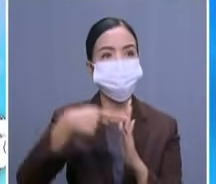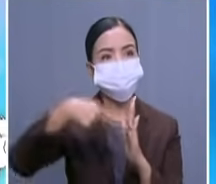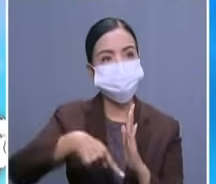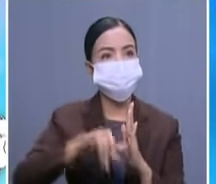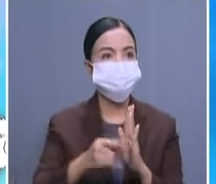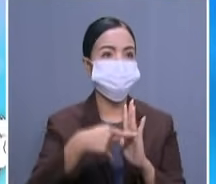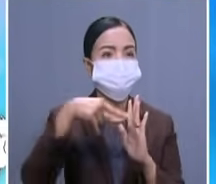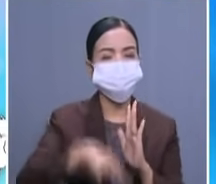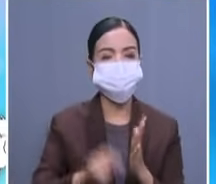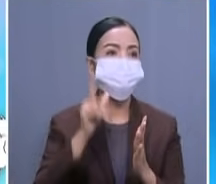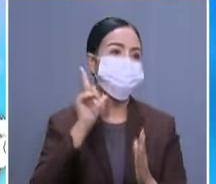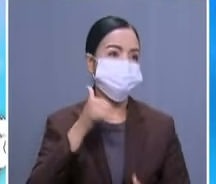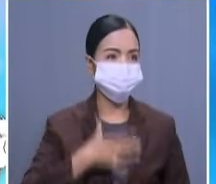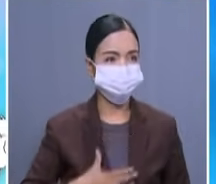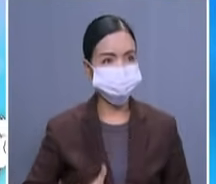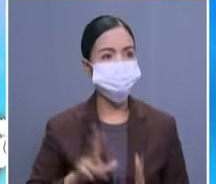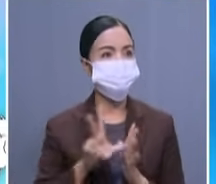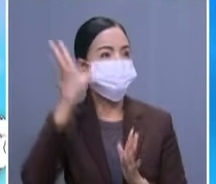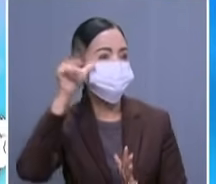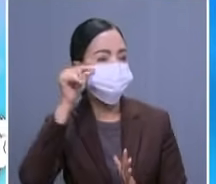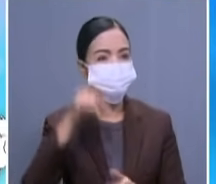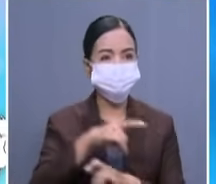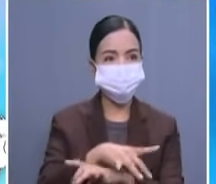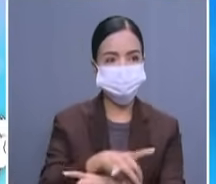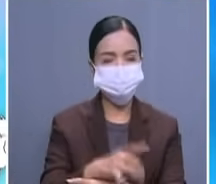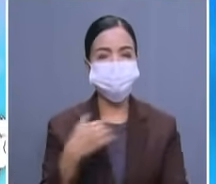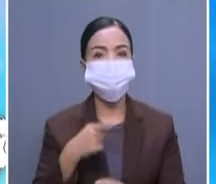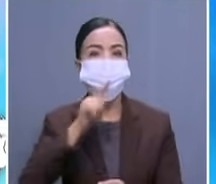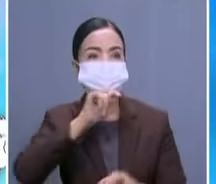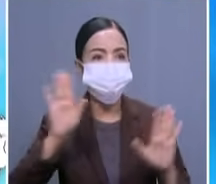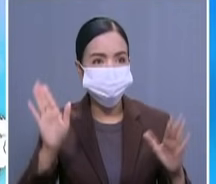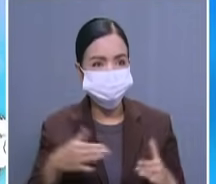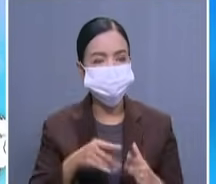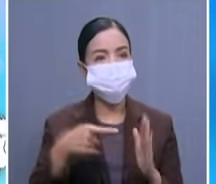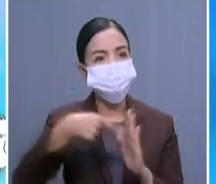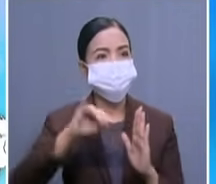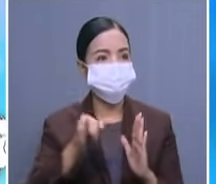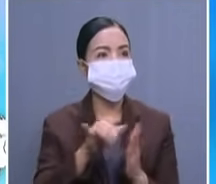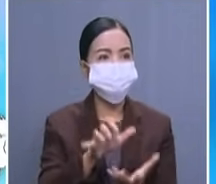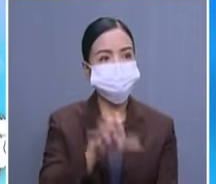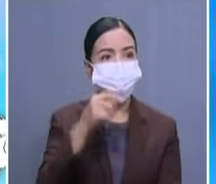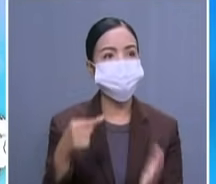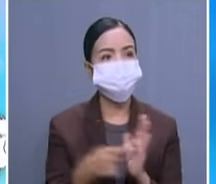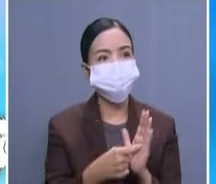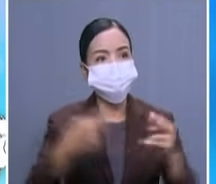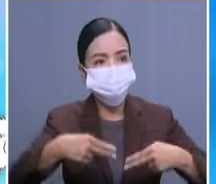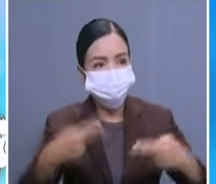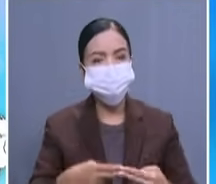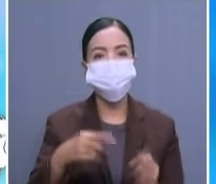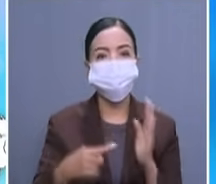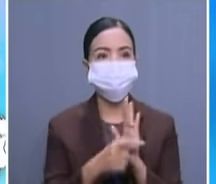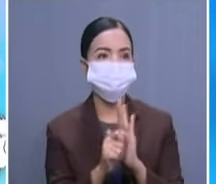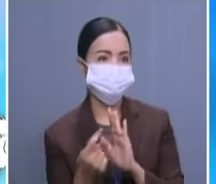ลำปางกำแพงเพชรชัยนาทพิจิตรสมุทรสงครามอุทัยธานีสกลนครระยองและราชบุรีค่ะ